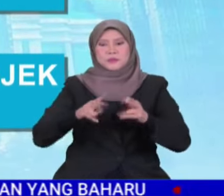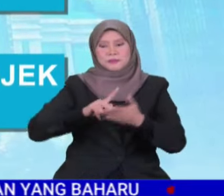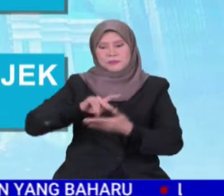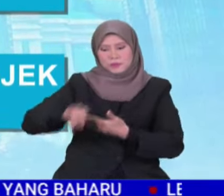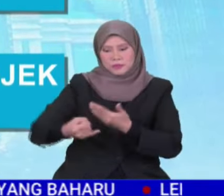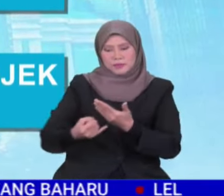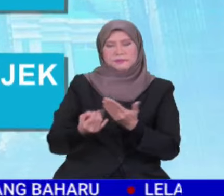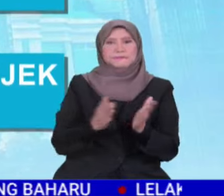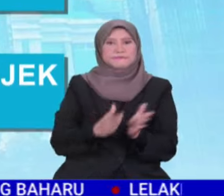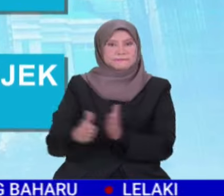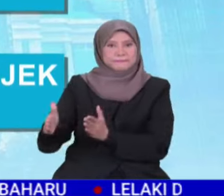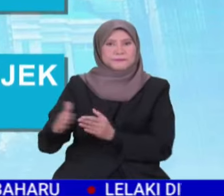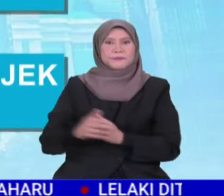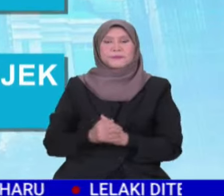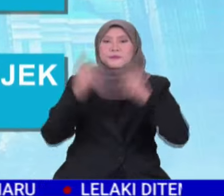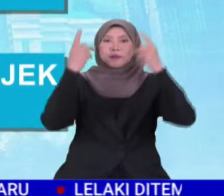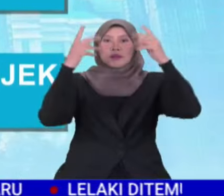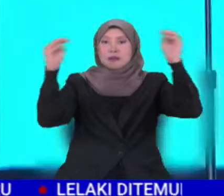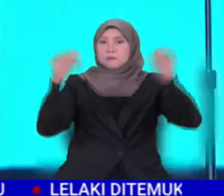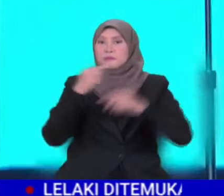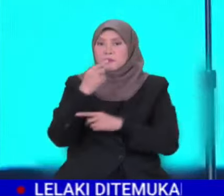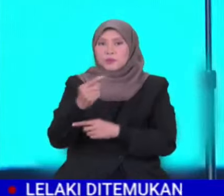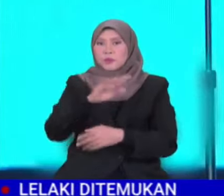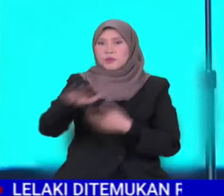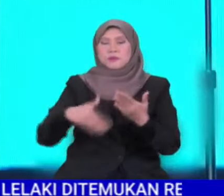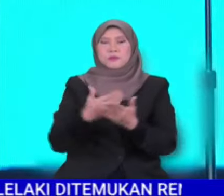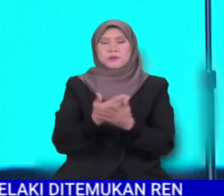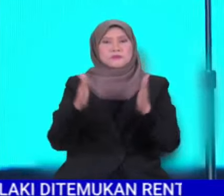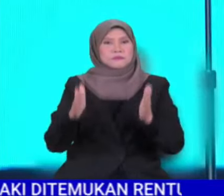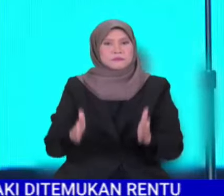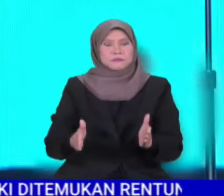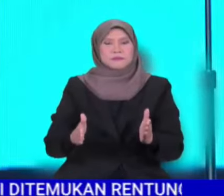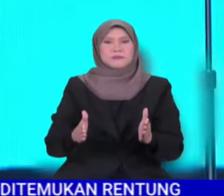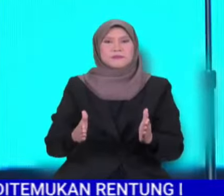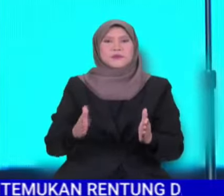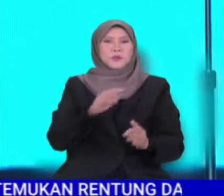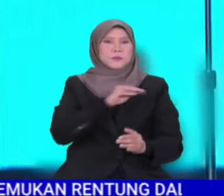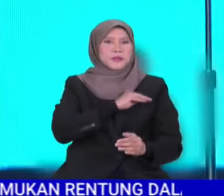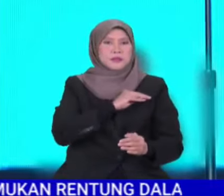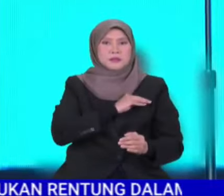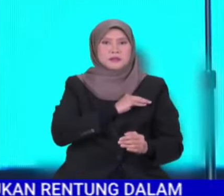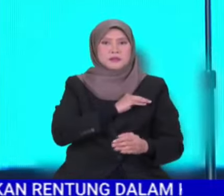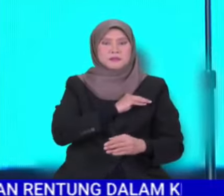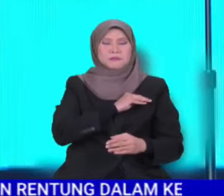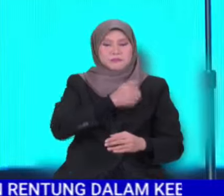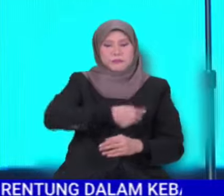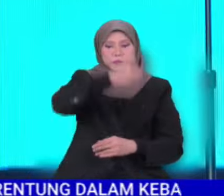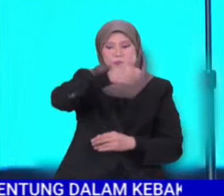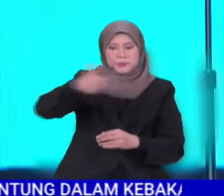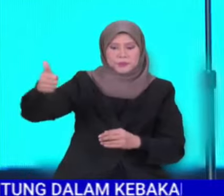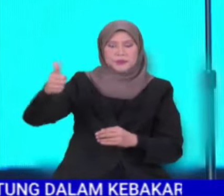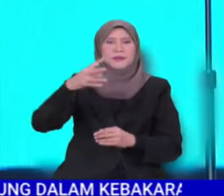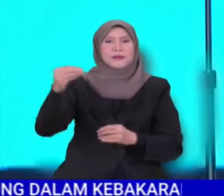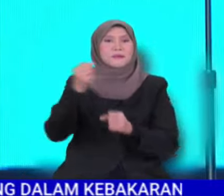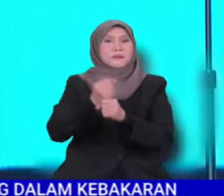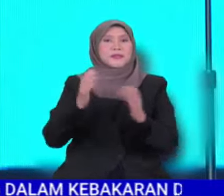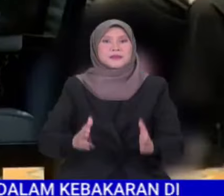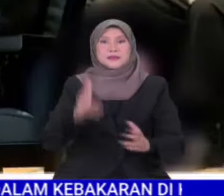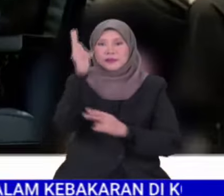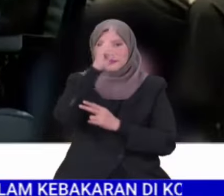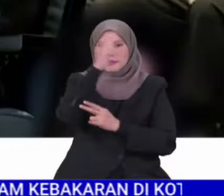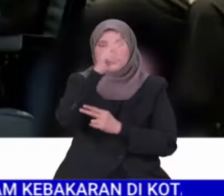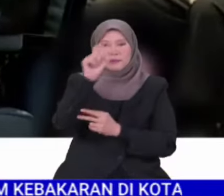projek strategik. Perdana Menteri menyeru semua pihak khususnya barisan jemaah menteri dan warga perkhidmatan awam